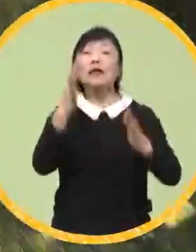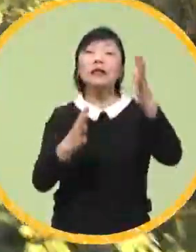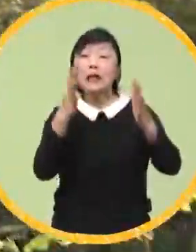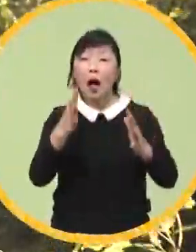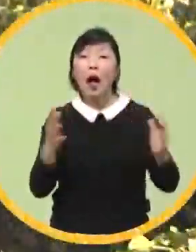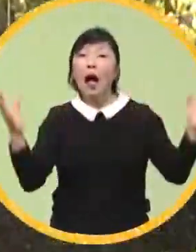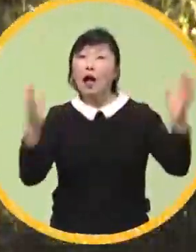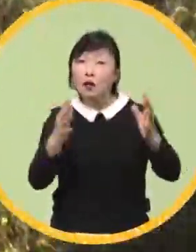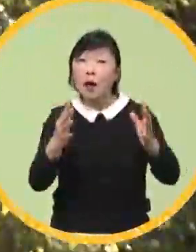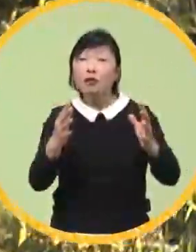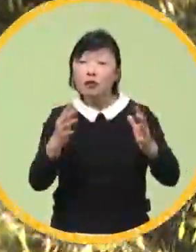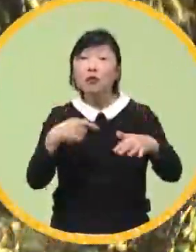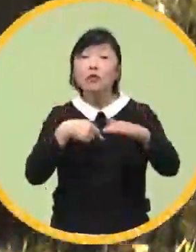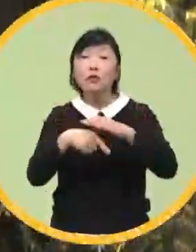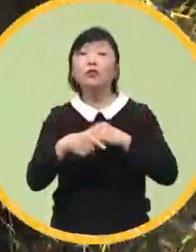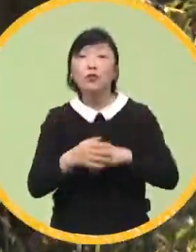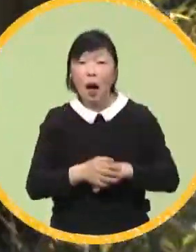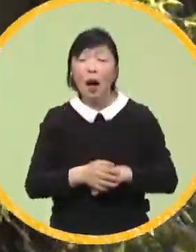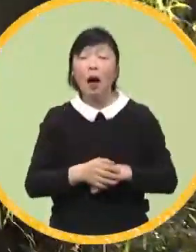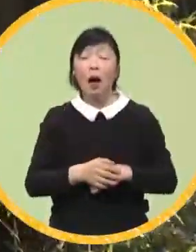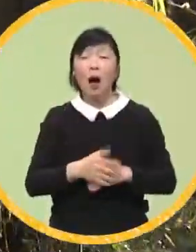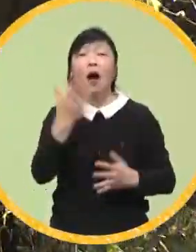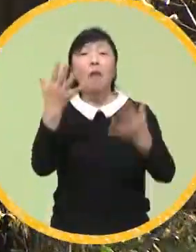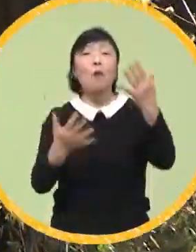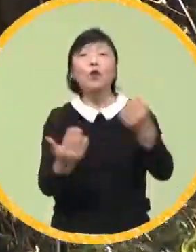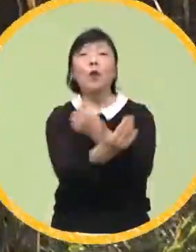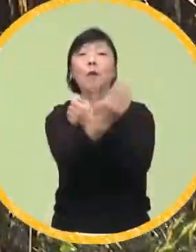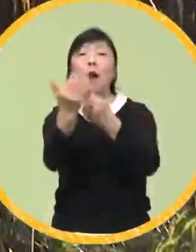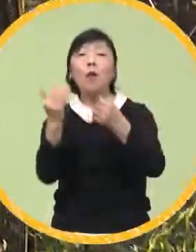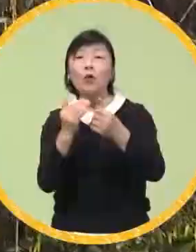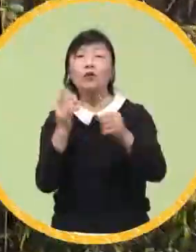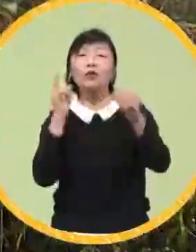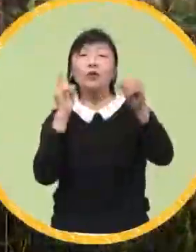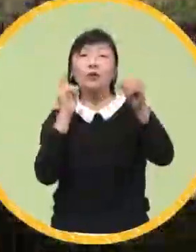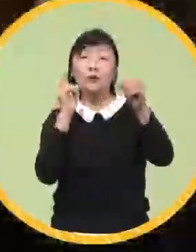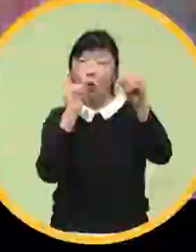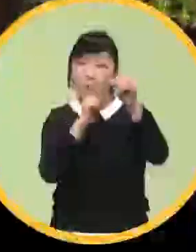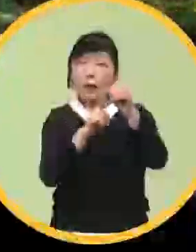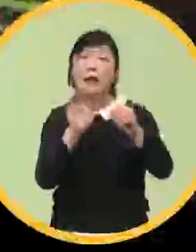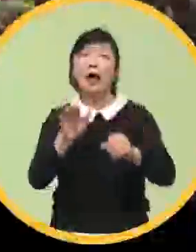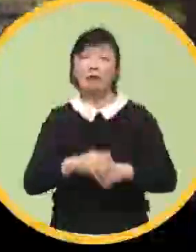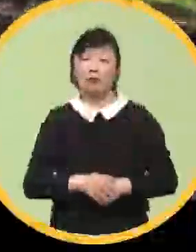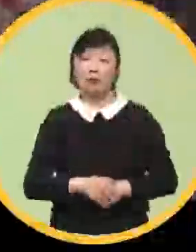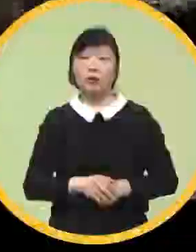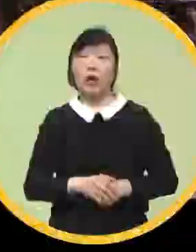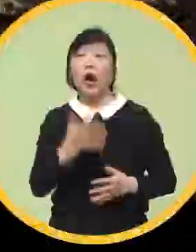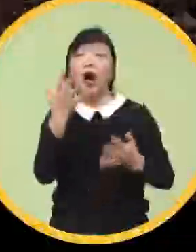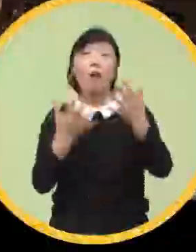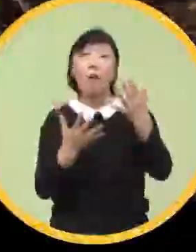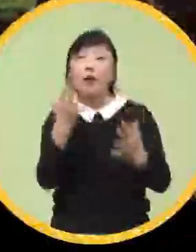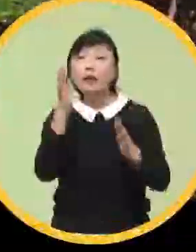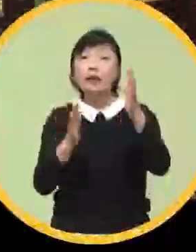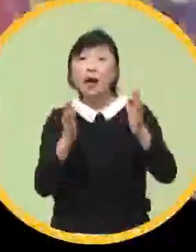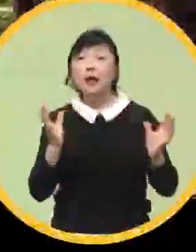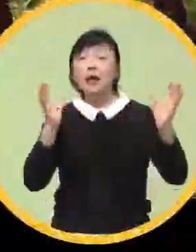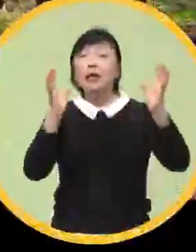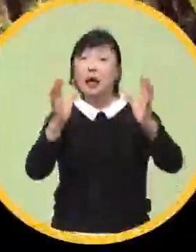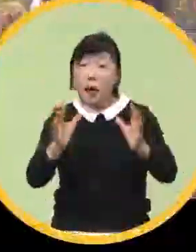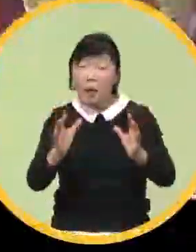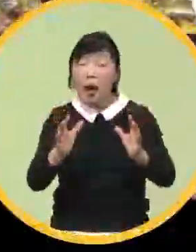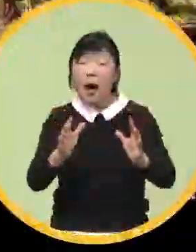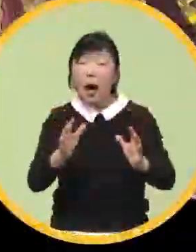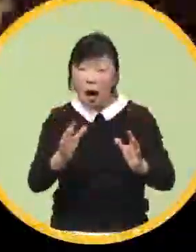ですね心理を活用することによっておりを守ろうという考えがあるんですね集まりですね守りにいくことで自然に対する